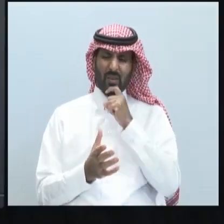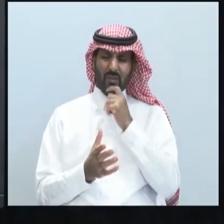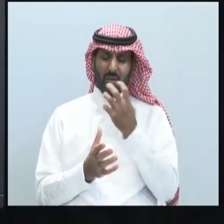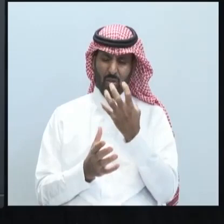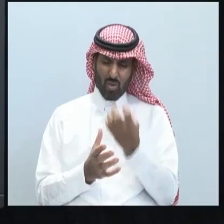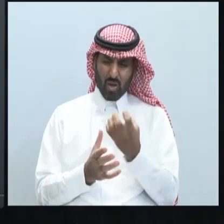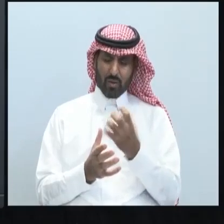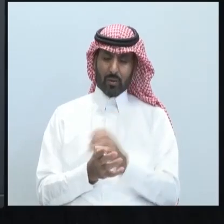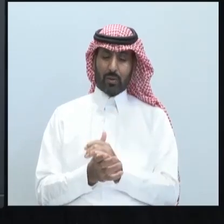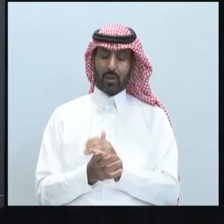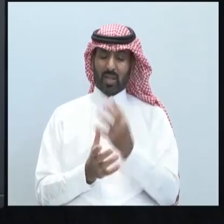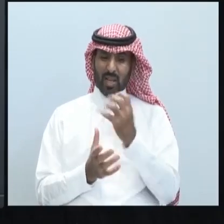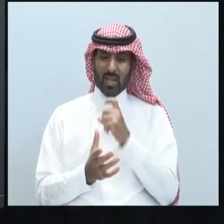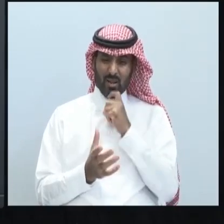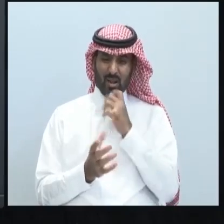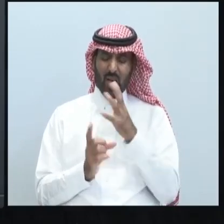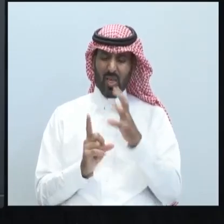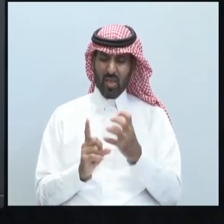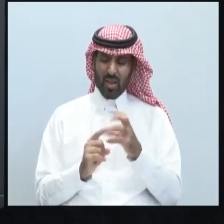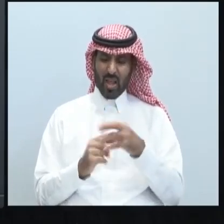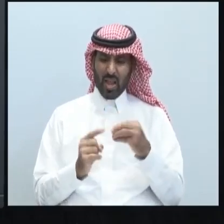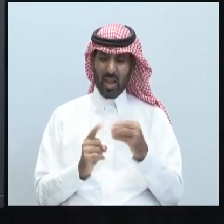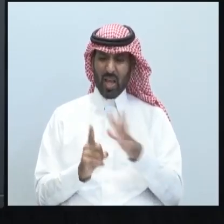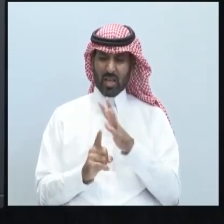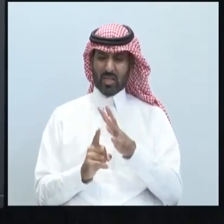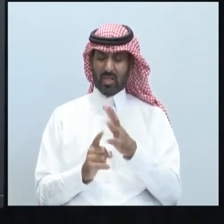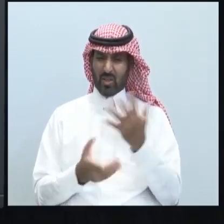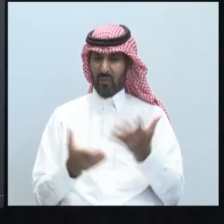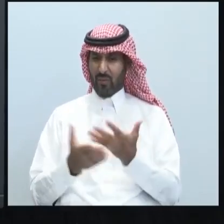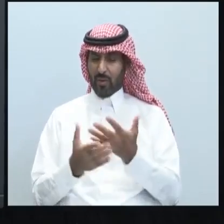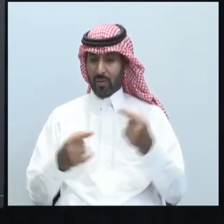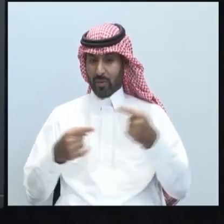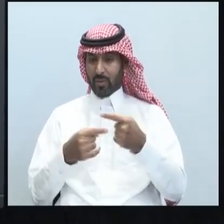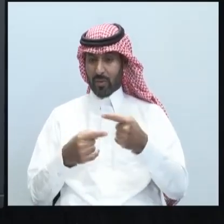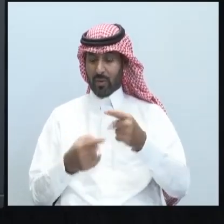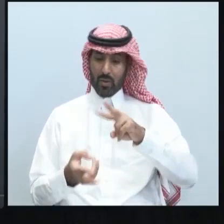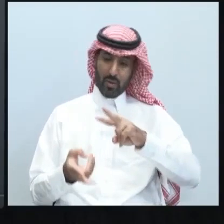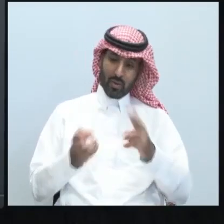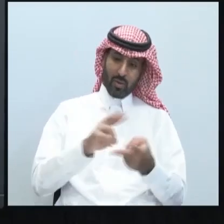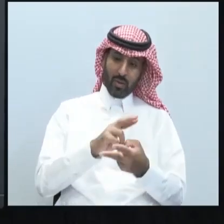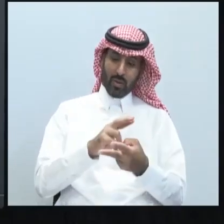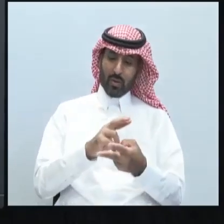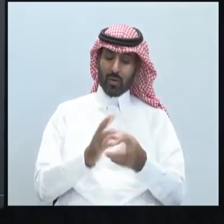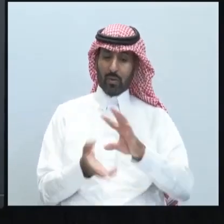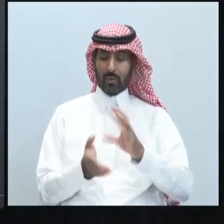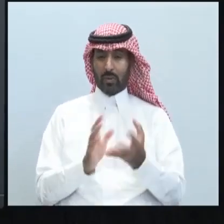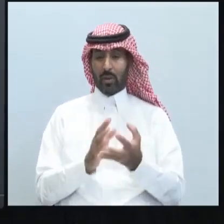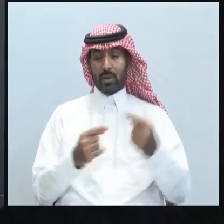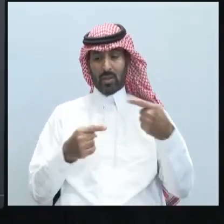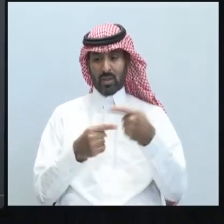هذا الاثر ليش لانه اصبح التفاعل الان عندي غير متزن طيب هو بيعيد تموضعه ليش يعيد تموضع حتى